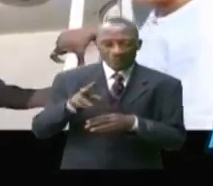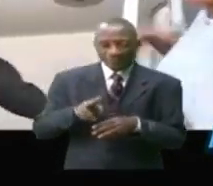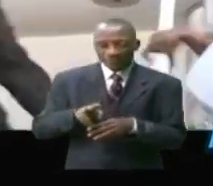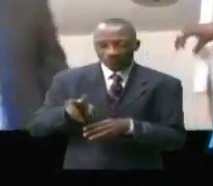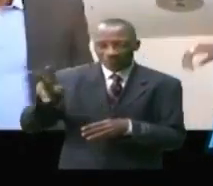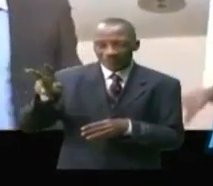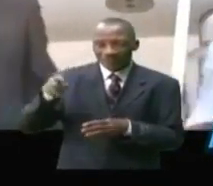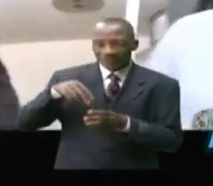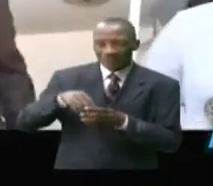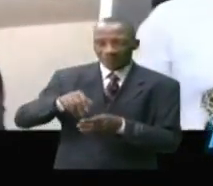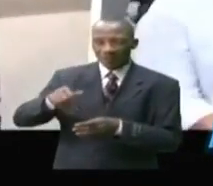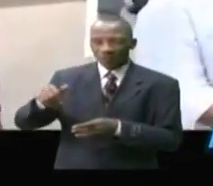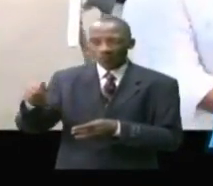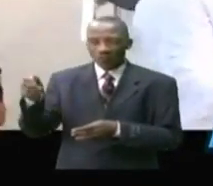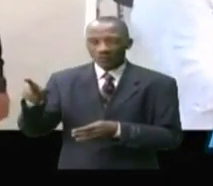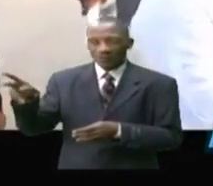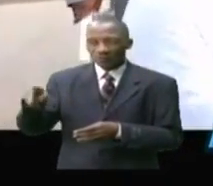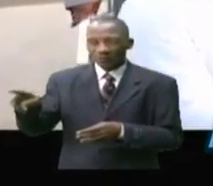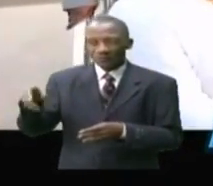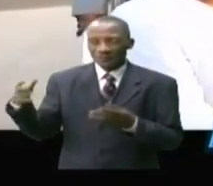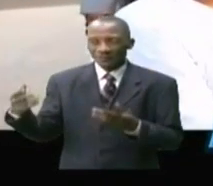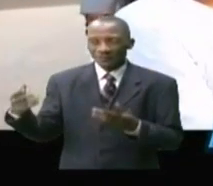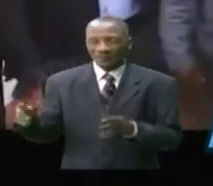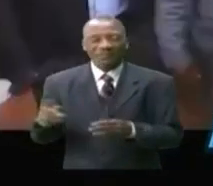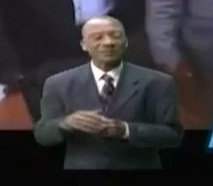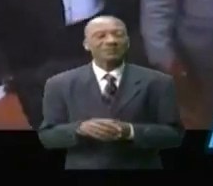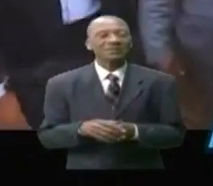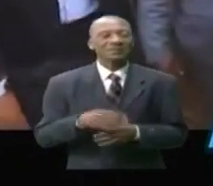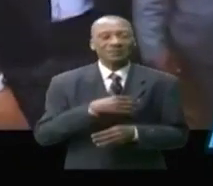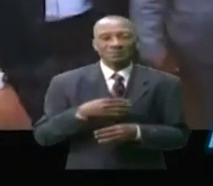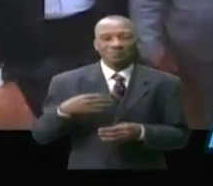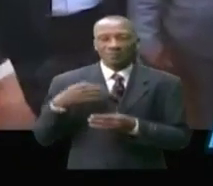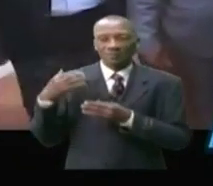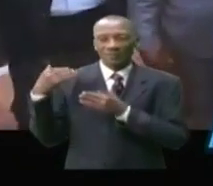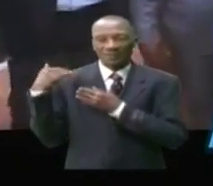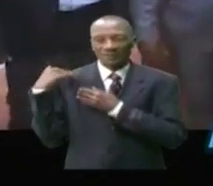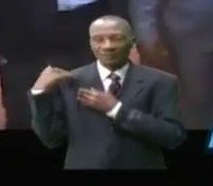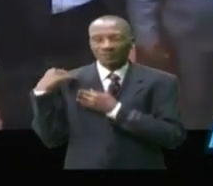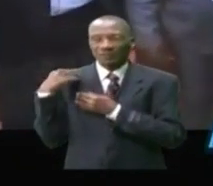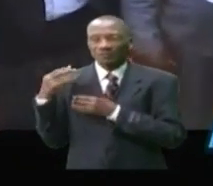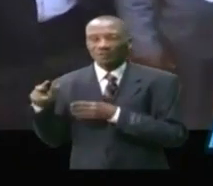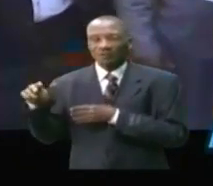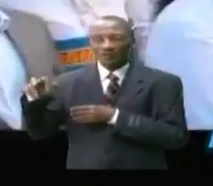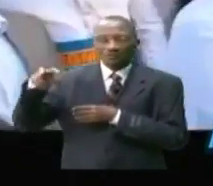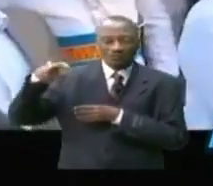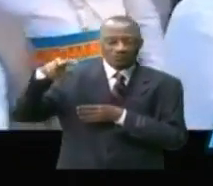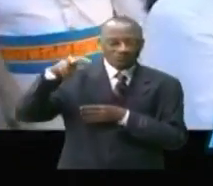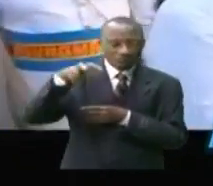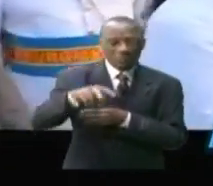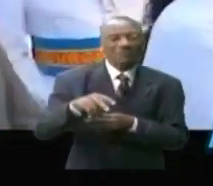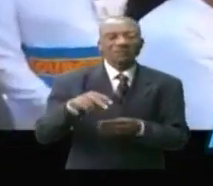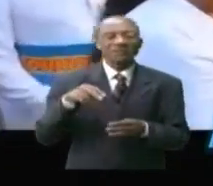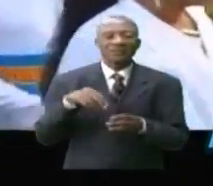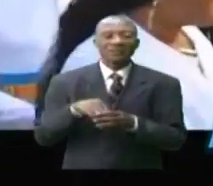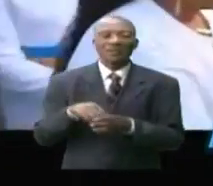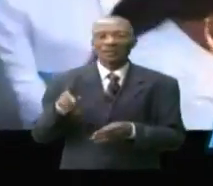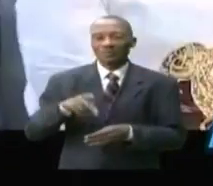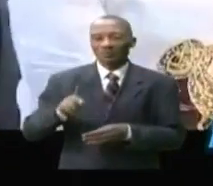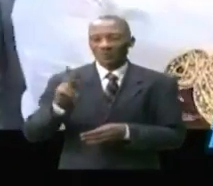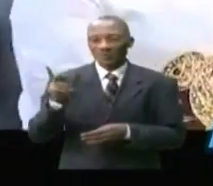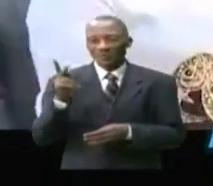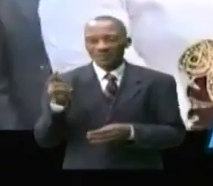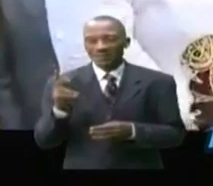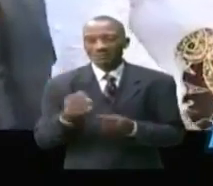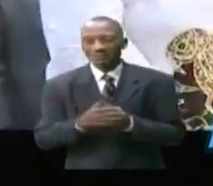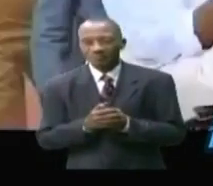Fifi Masuka Saini a été chaleureusement accueillie par les membres de son équipe gouvernementale, ceux de son cabinet, du Conseil provincial